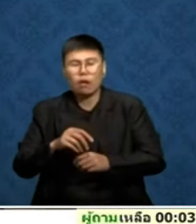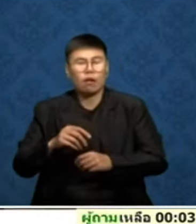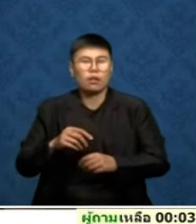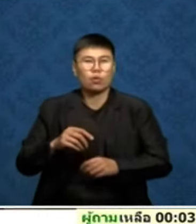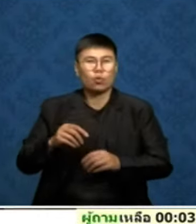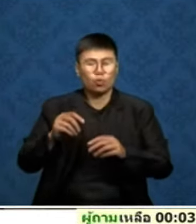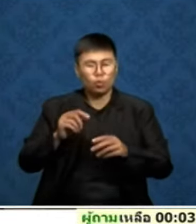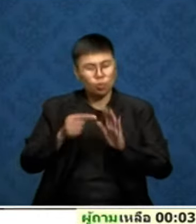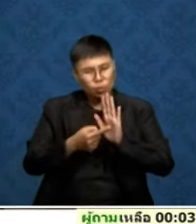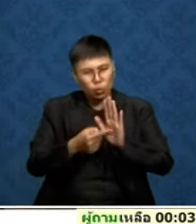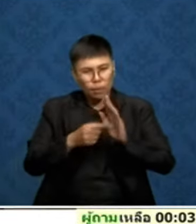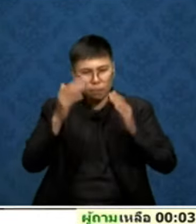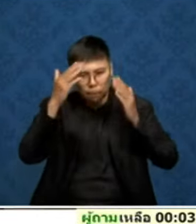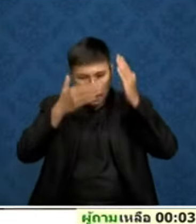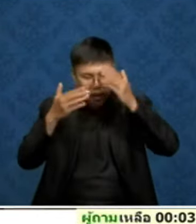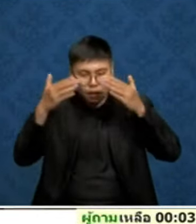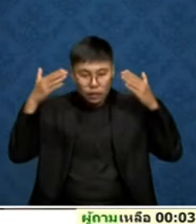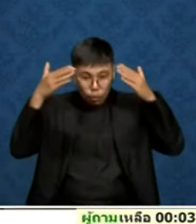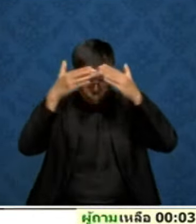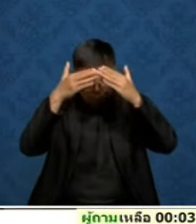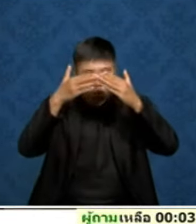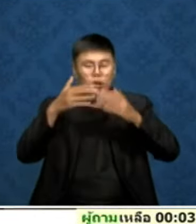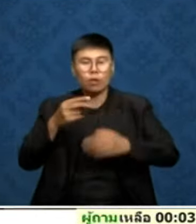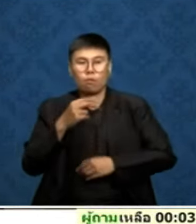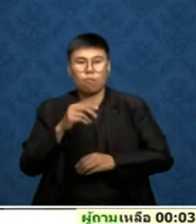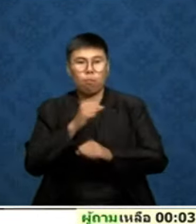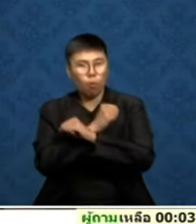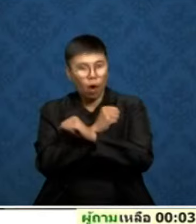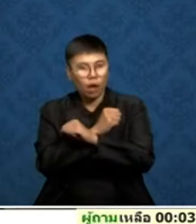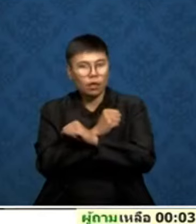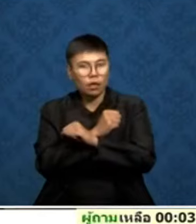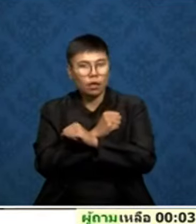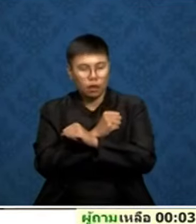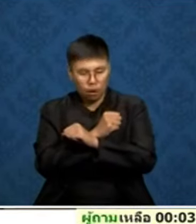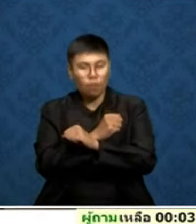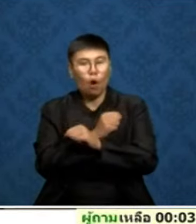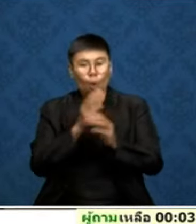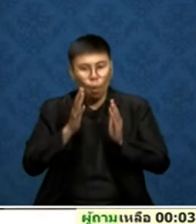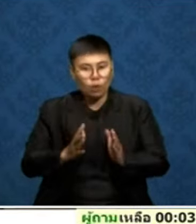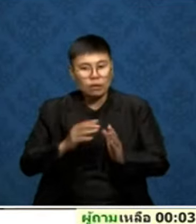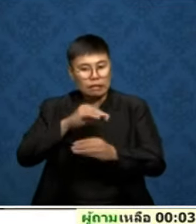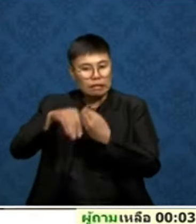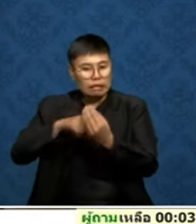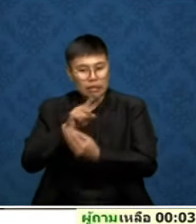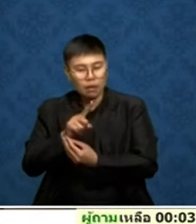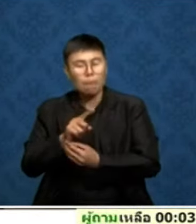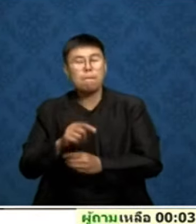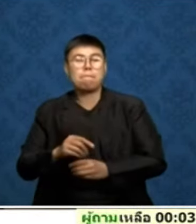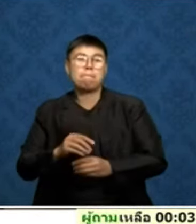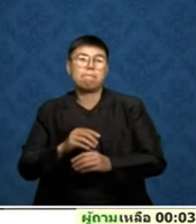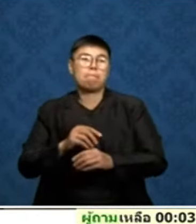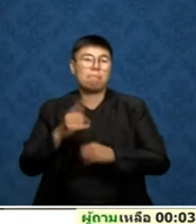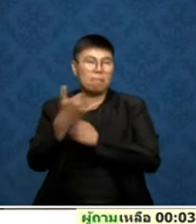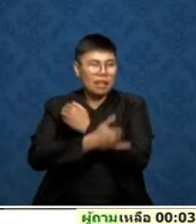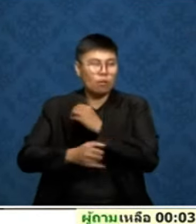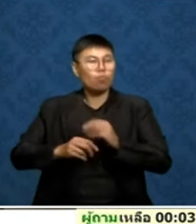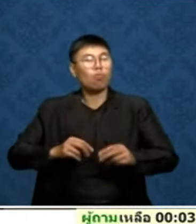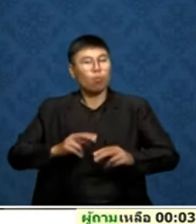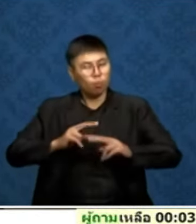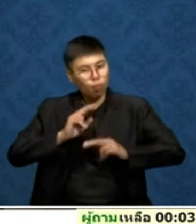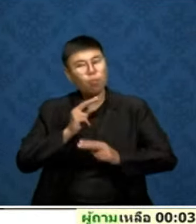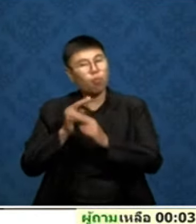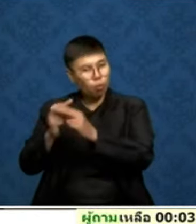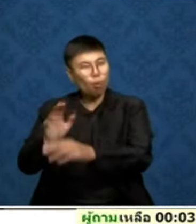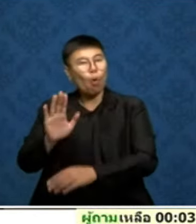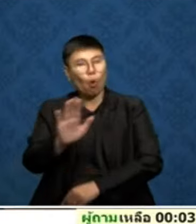าเลเซียอินโดนะครับเขาก็ออกมาตรการออกมาเพื่อปกป้องคนและเศรษฐกิจในประเทศครับแต่ท่านครับถ้าท่านอยากจะรักษามาตรฐ